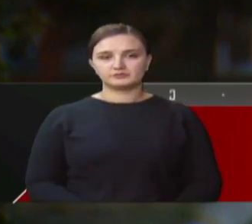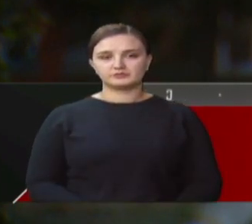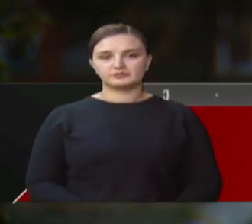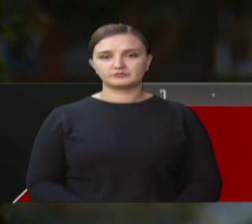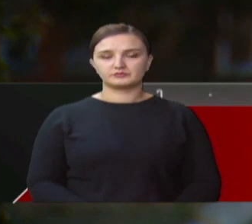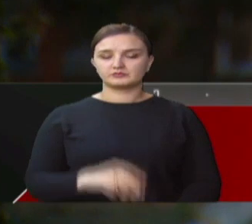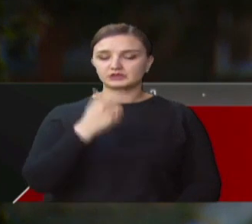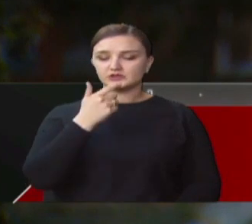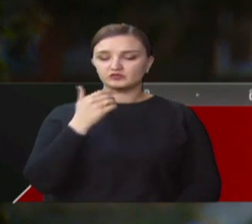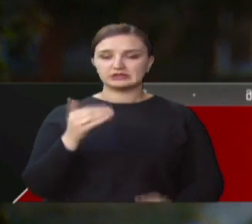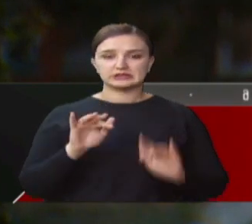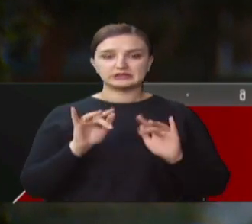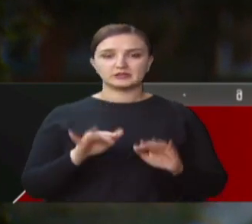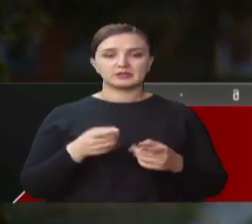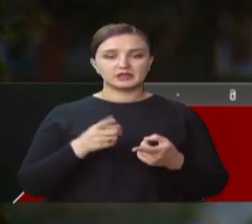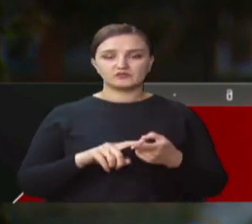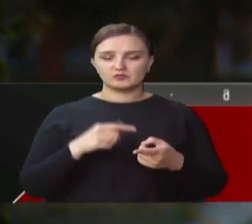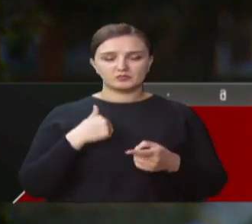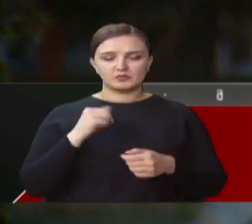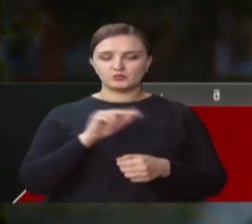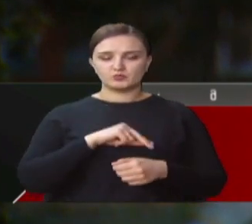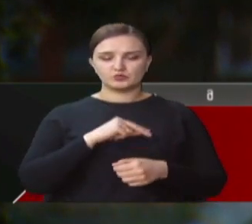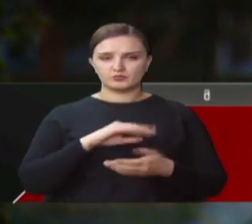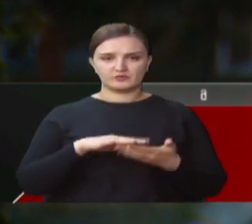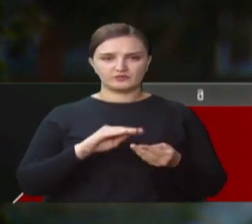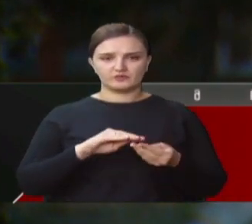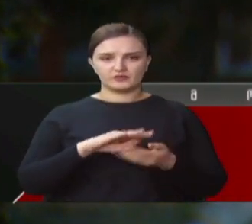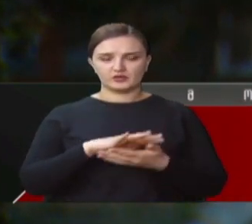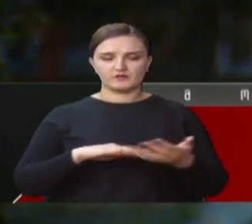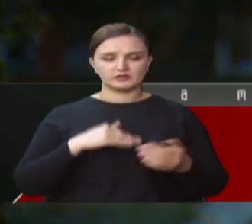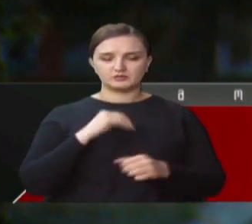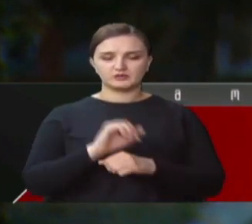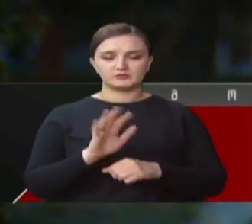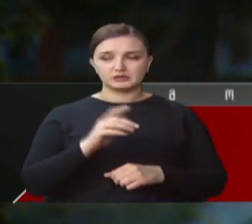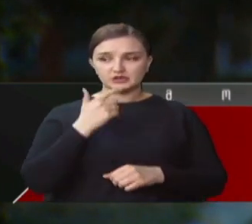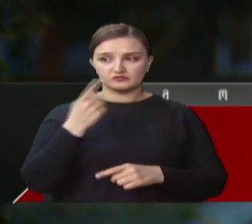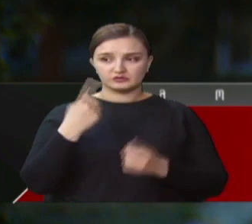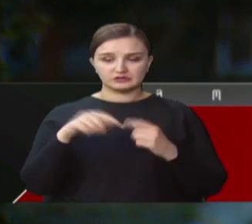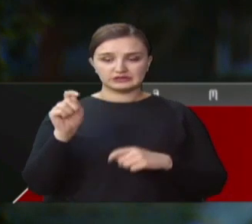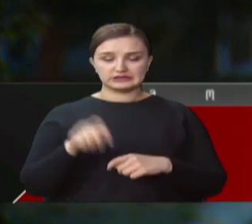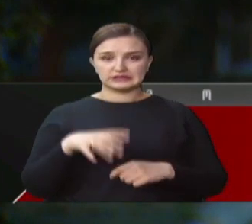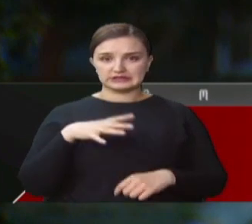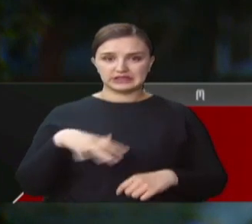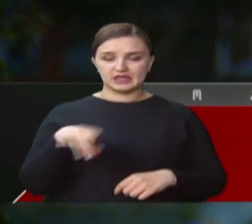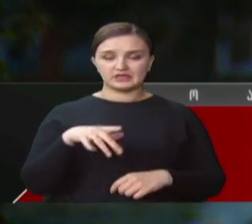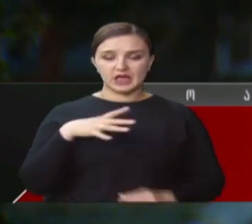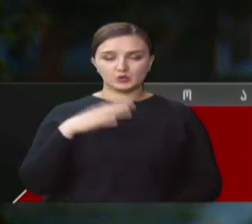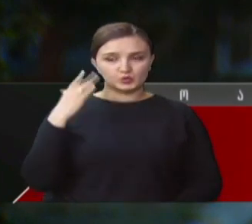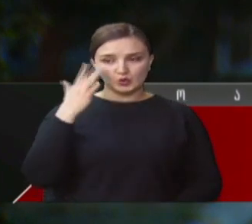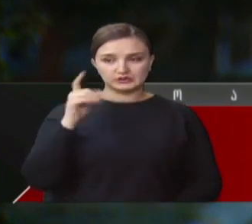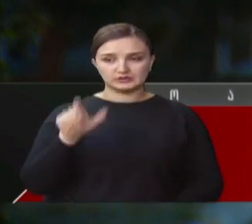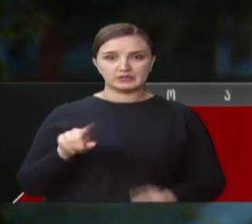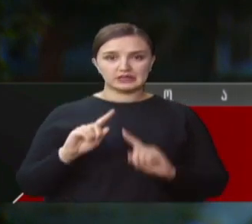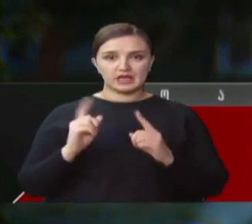მიხეილ სააკაშვილის საქმესთან დაკავშირებით მე არ გამიჩერებია მუშაობა, მას შემდეგ რაც მიხეილ სააკაშვილი საქართველოში დაბრუნდა და ის ქართულ მოსებამ